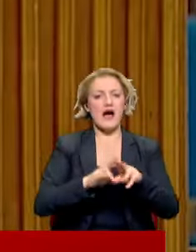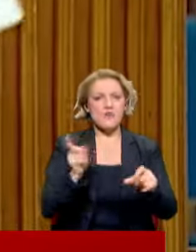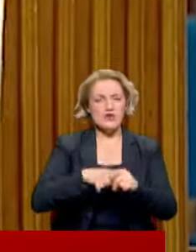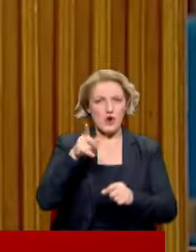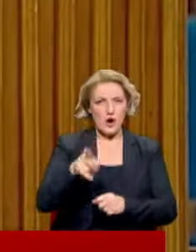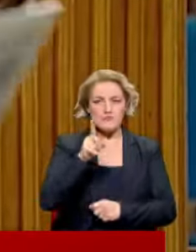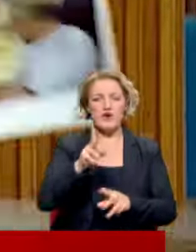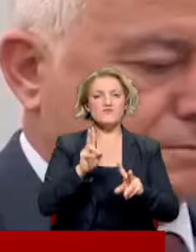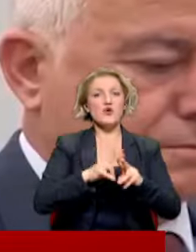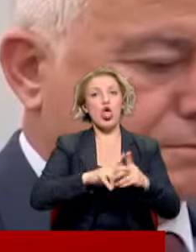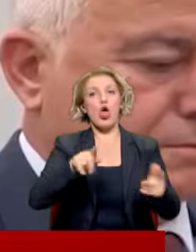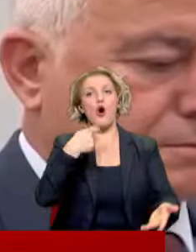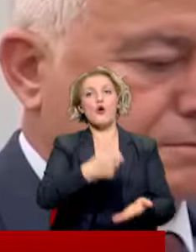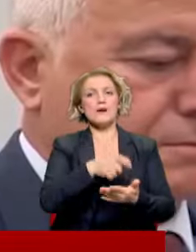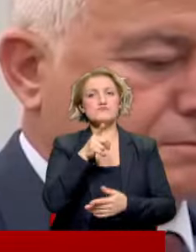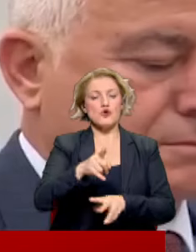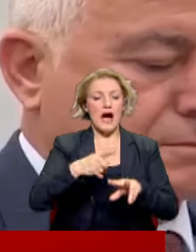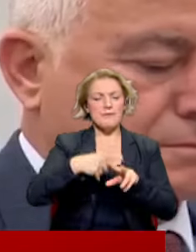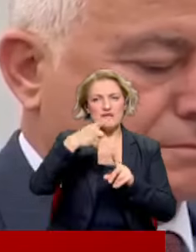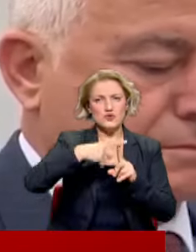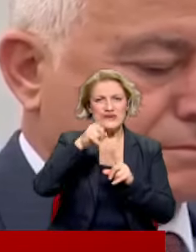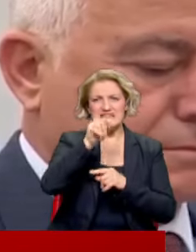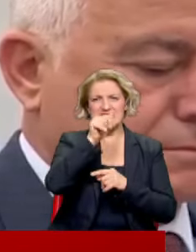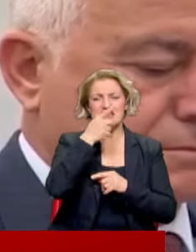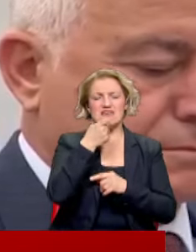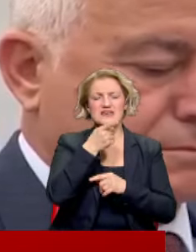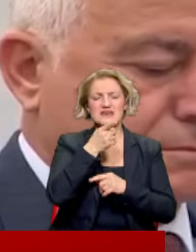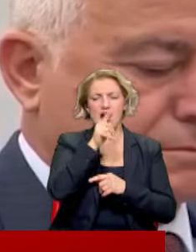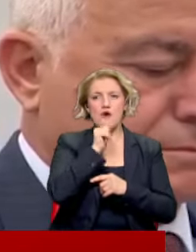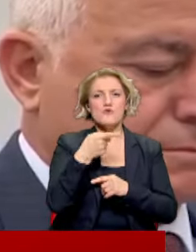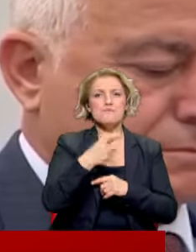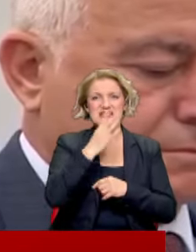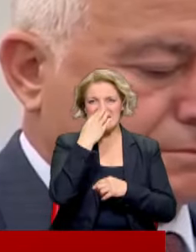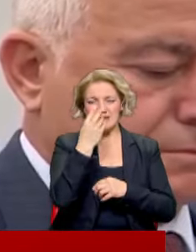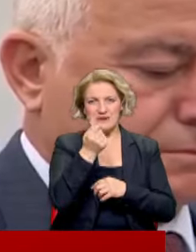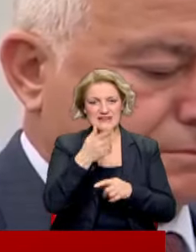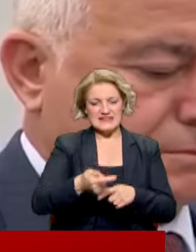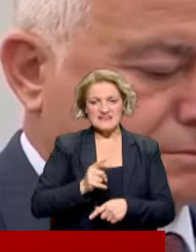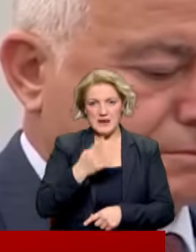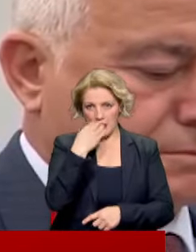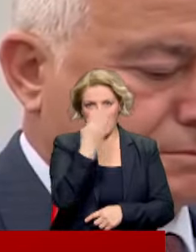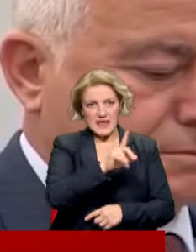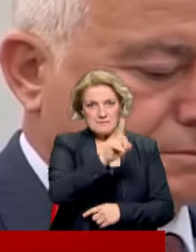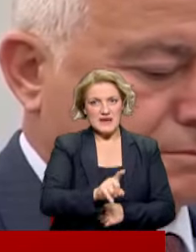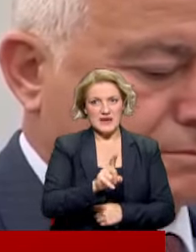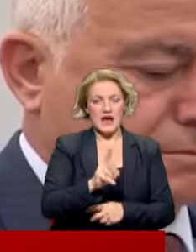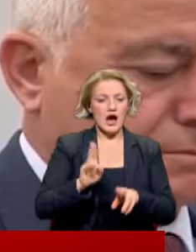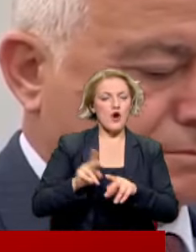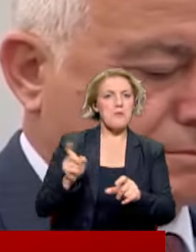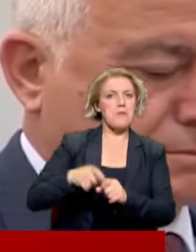ve bu faturalar ödeniyor. Bu Ahmet Türk size hiç 600 bin liralık tesbih hediye etti mi? Etmedi değil mi? Ama kayyumlar